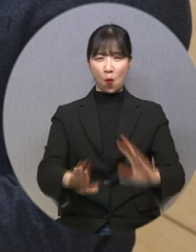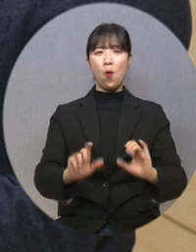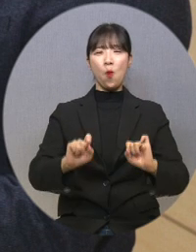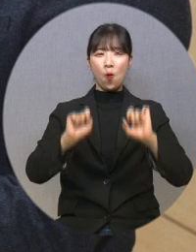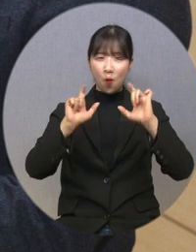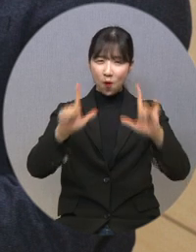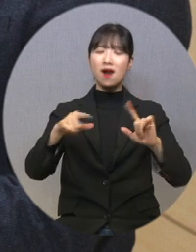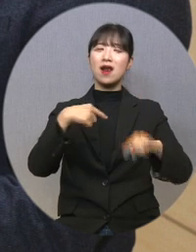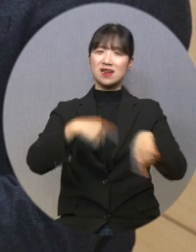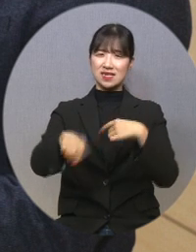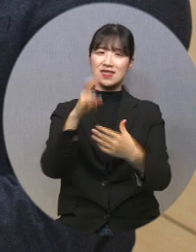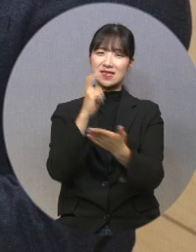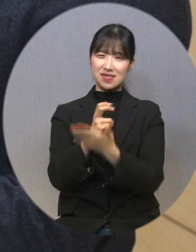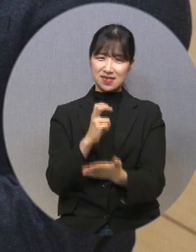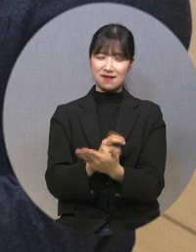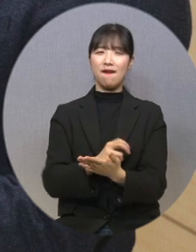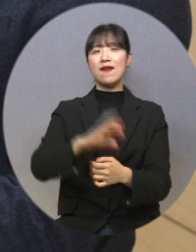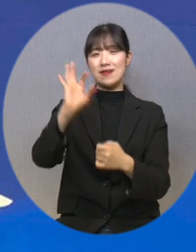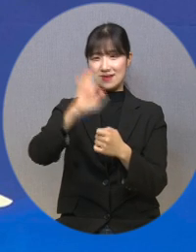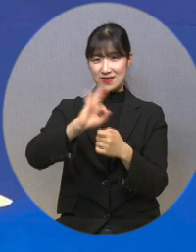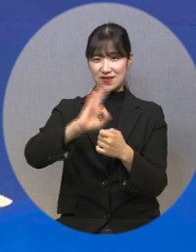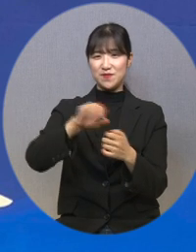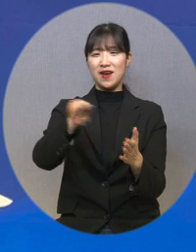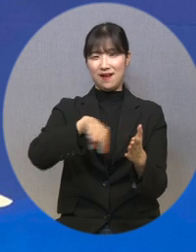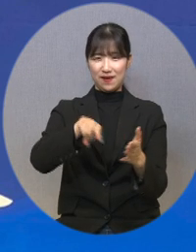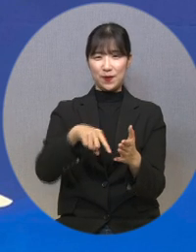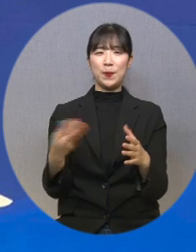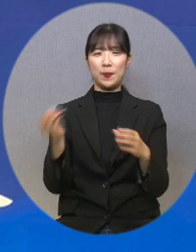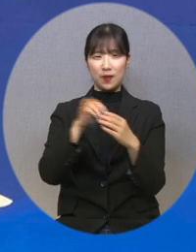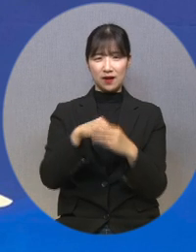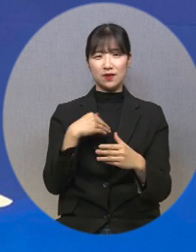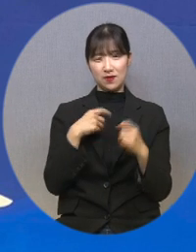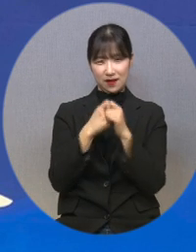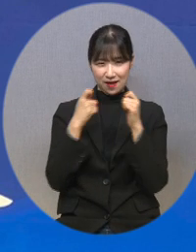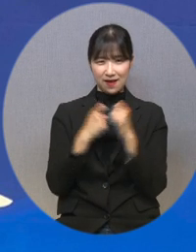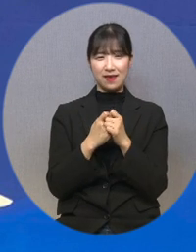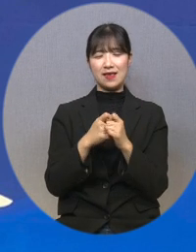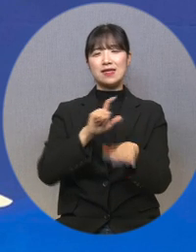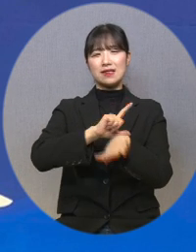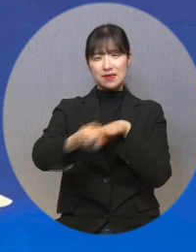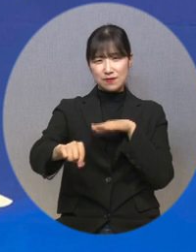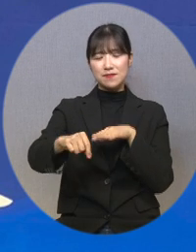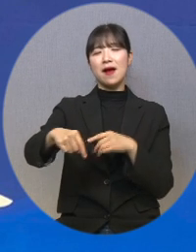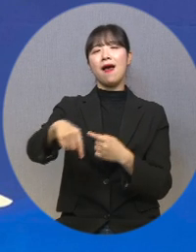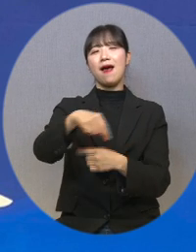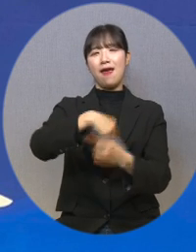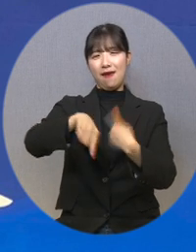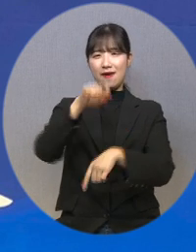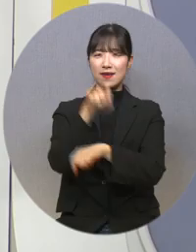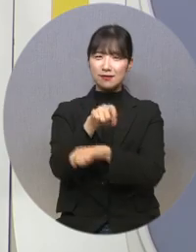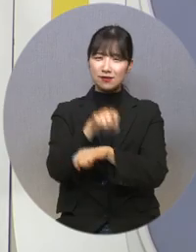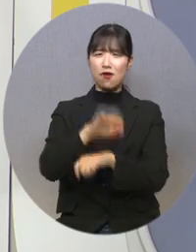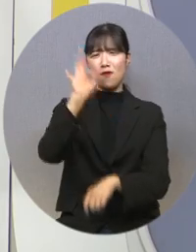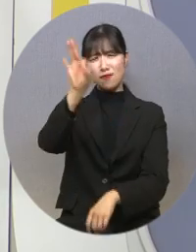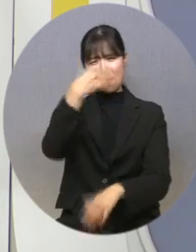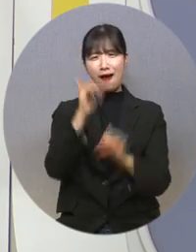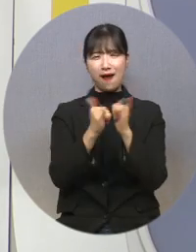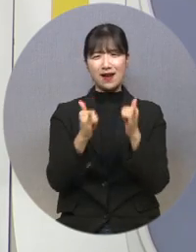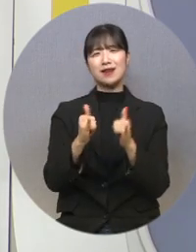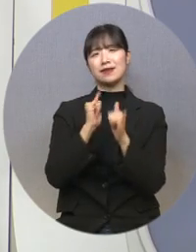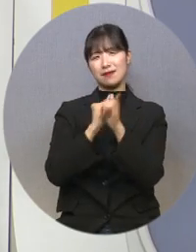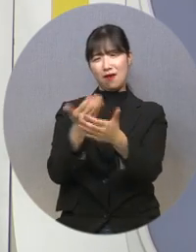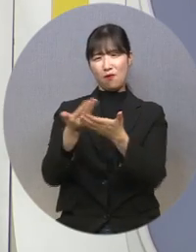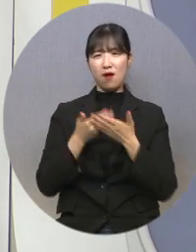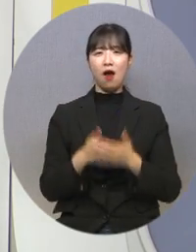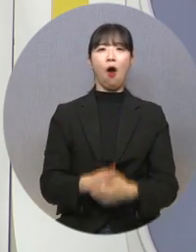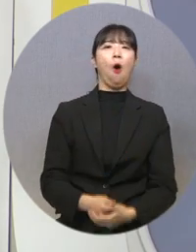됐고요. 또 개인적으로는 지방 행정 달인에 또 선정을 네. 됐습니다. 야, 어머 좀 상 받았다는